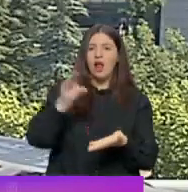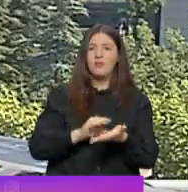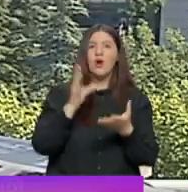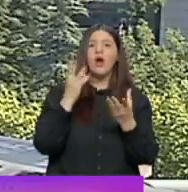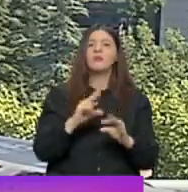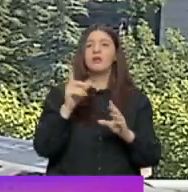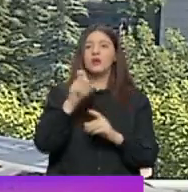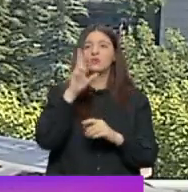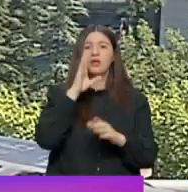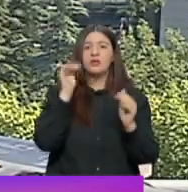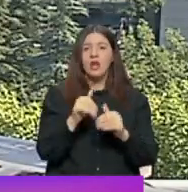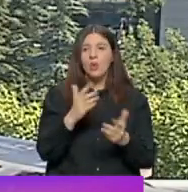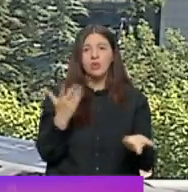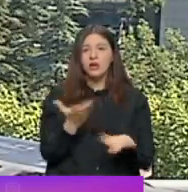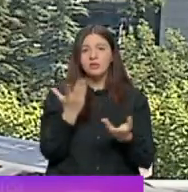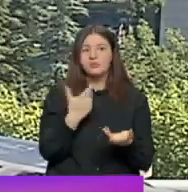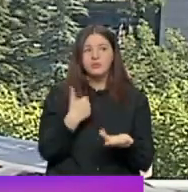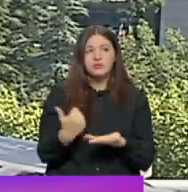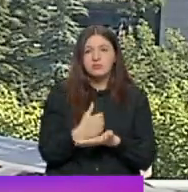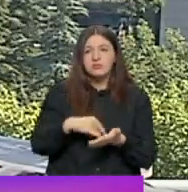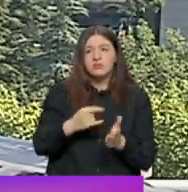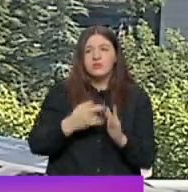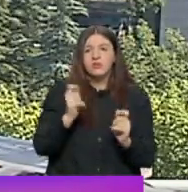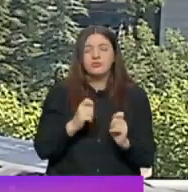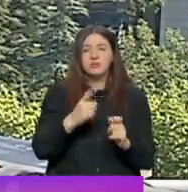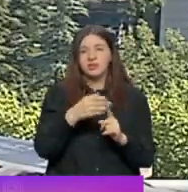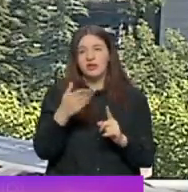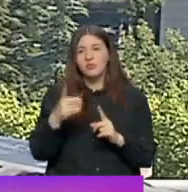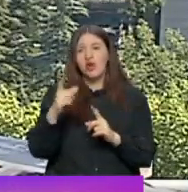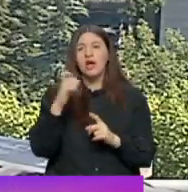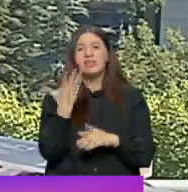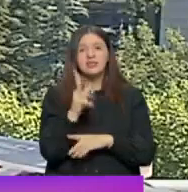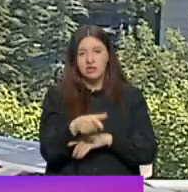geçmeden ay sonu oluyor. Nasıl geçineceğiz? Şimdi bir taraftan